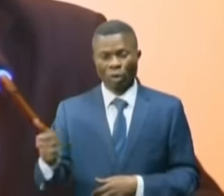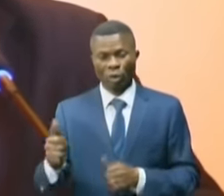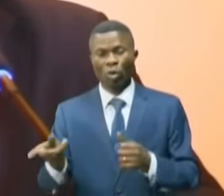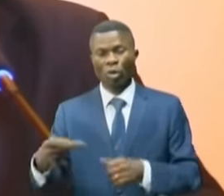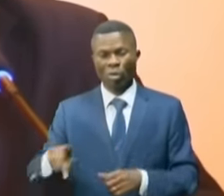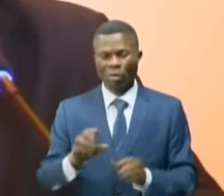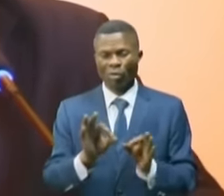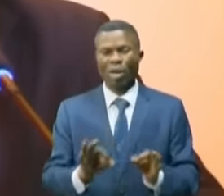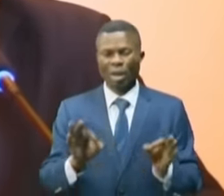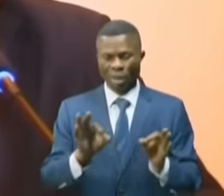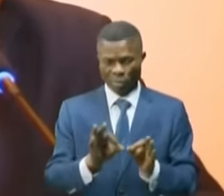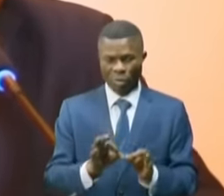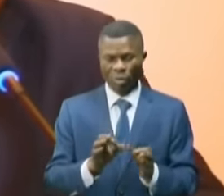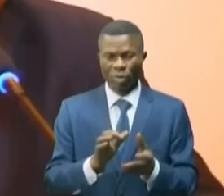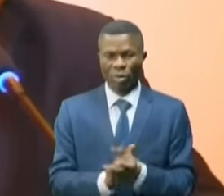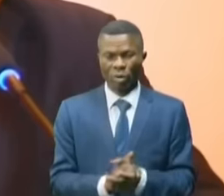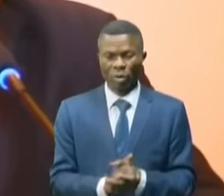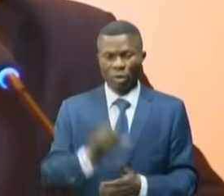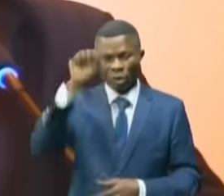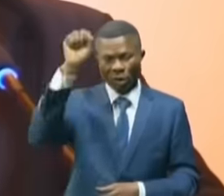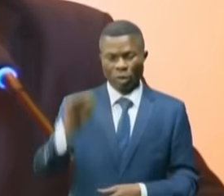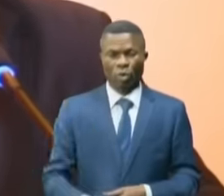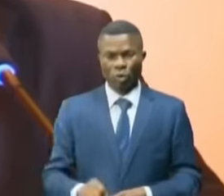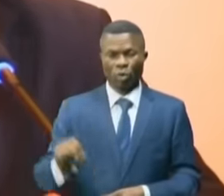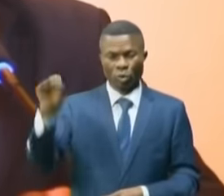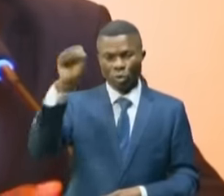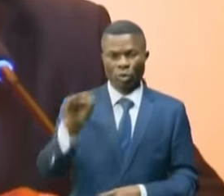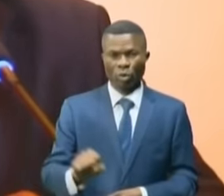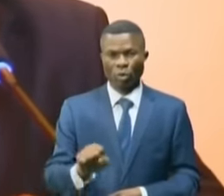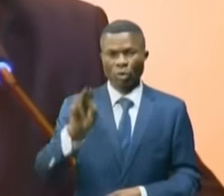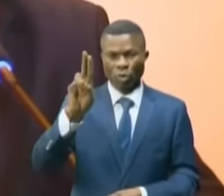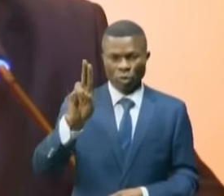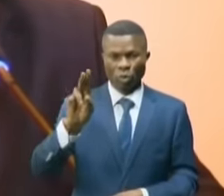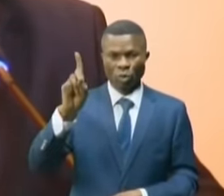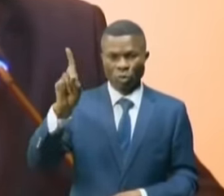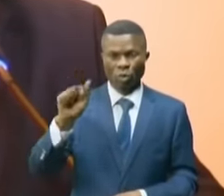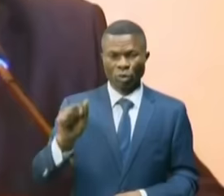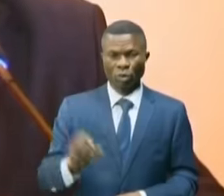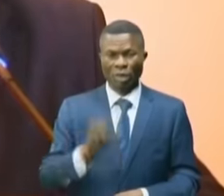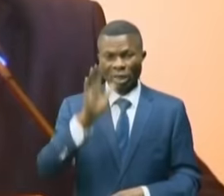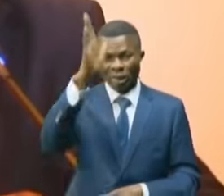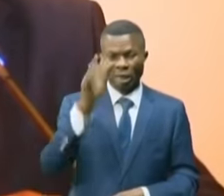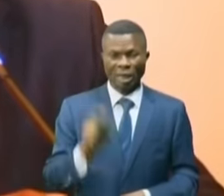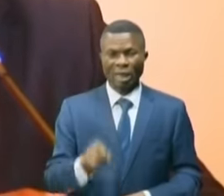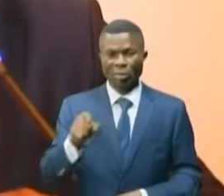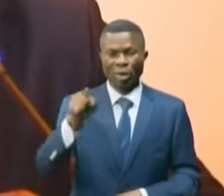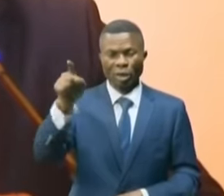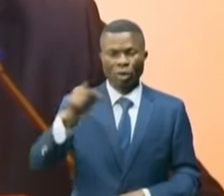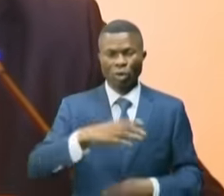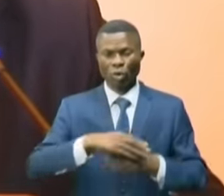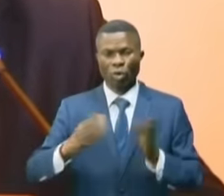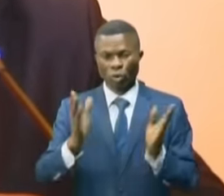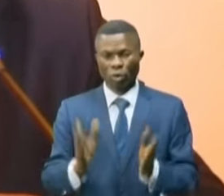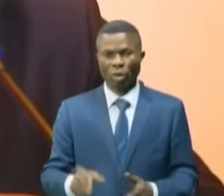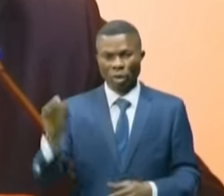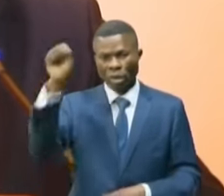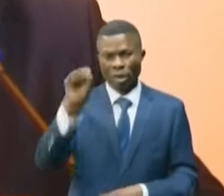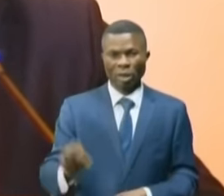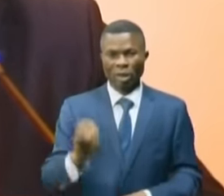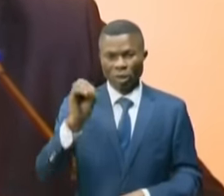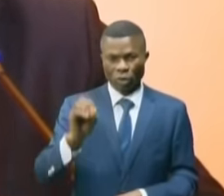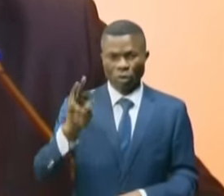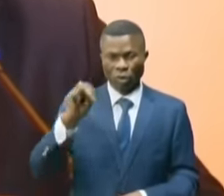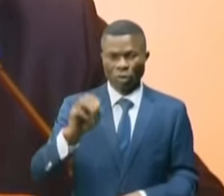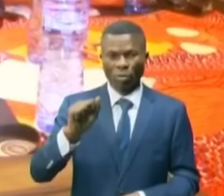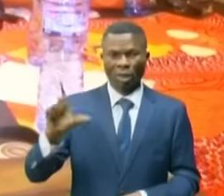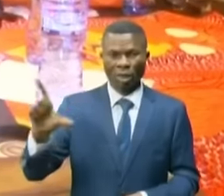l'agriculture. Au Sud-Soudan, on va investir à peu près 60 millions de dollars aussi pour l'agriculture. En Somalie également, on a de gros